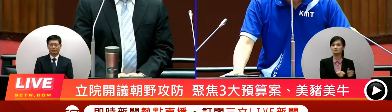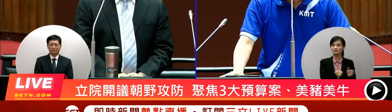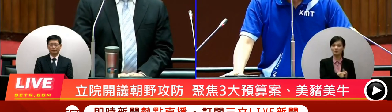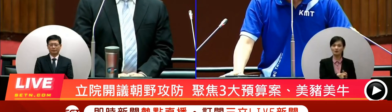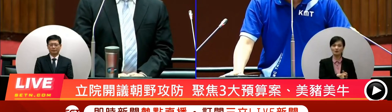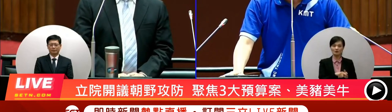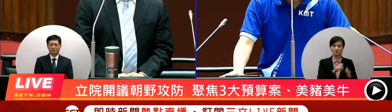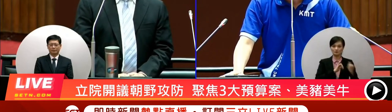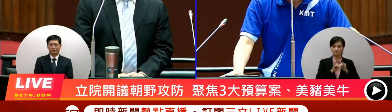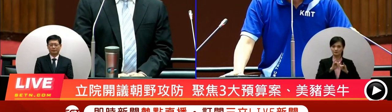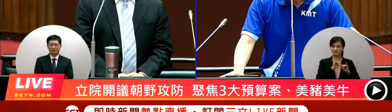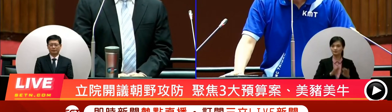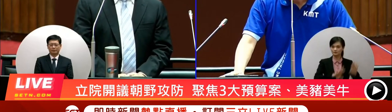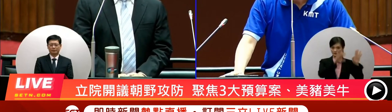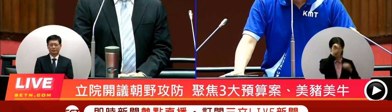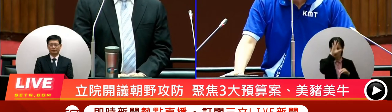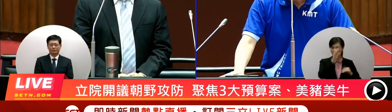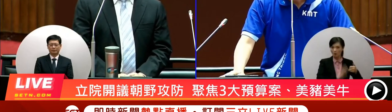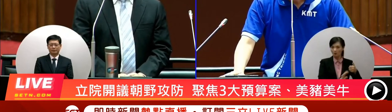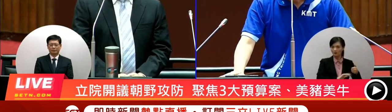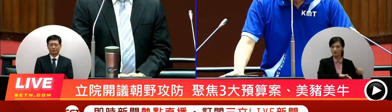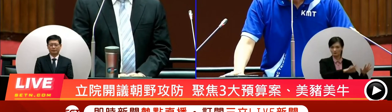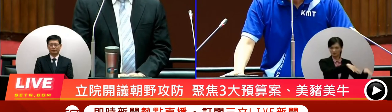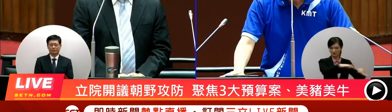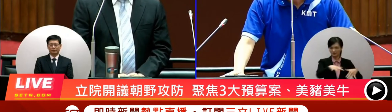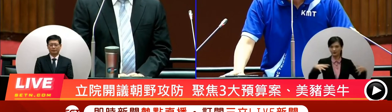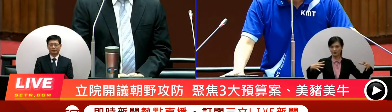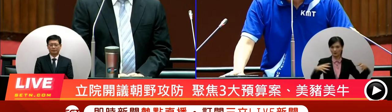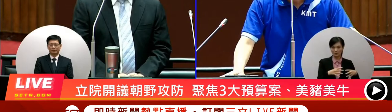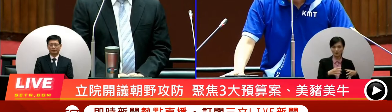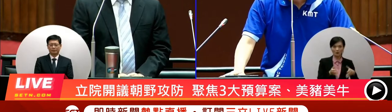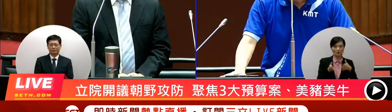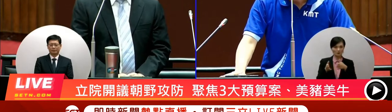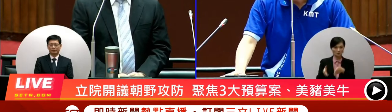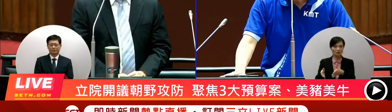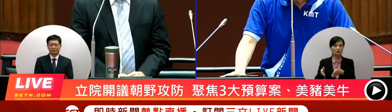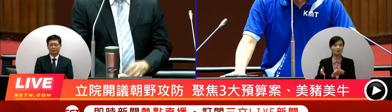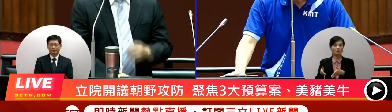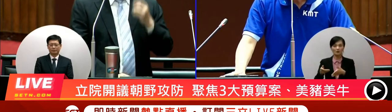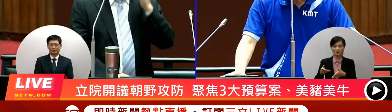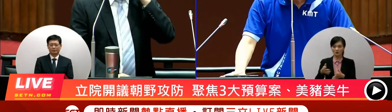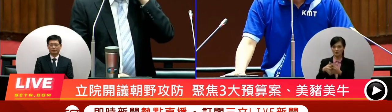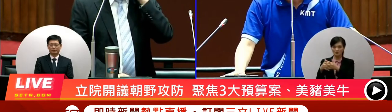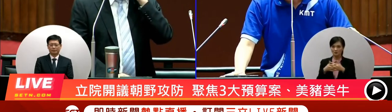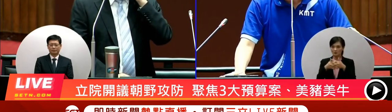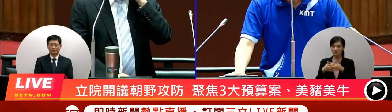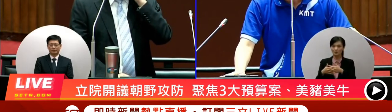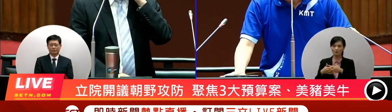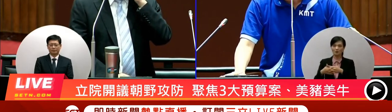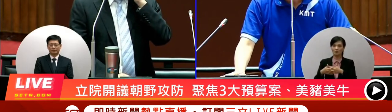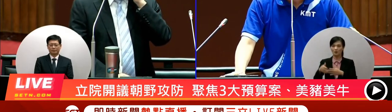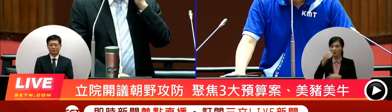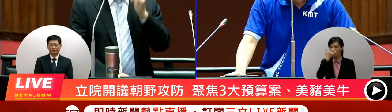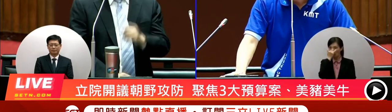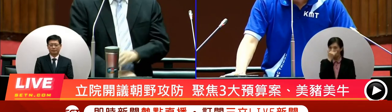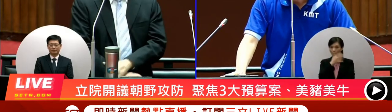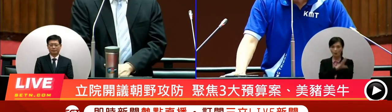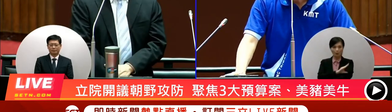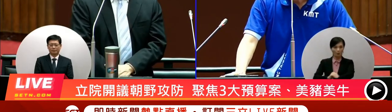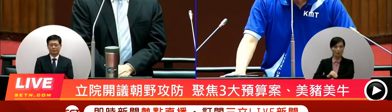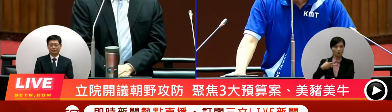委员反对美猪含瘦肉精的美猪进口，发动了几次的大游